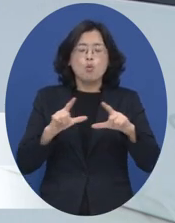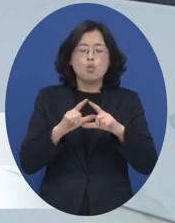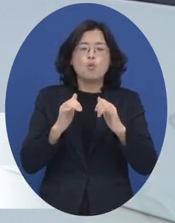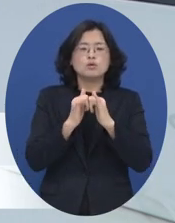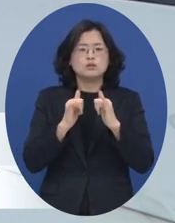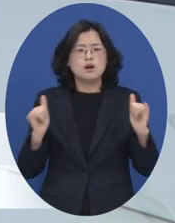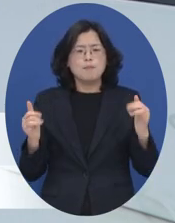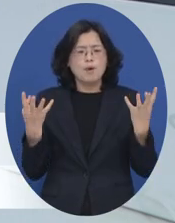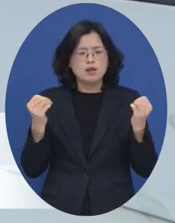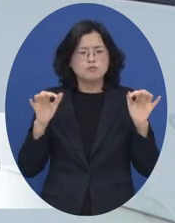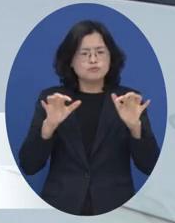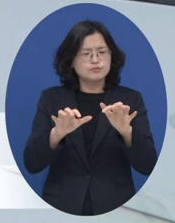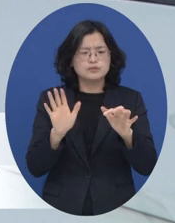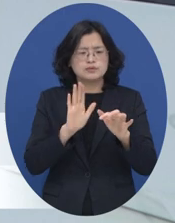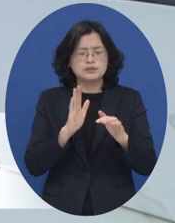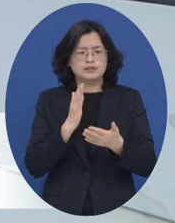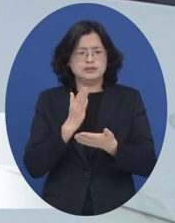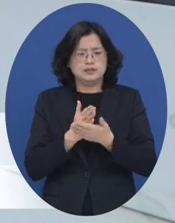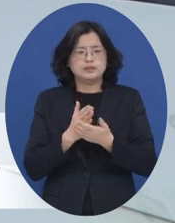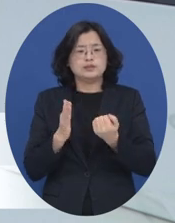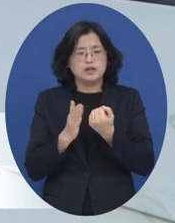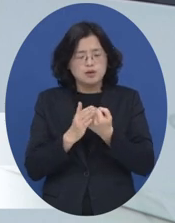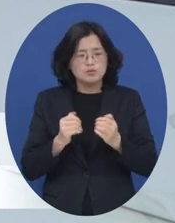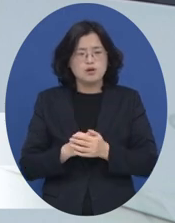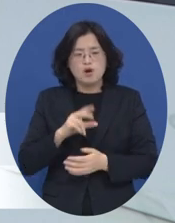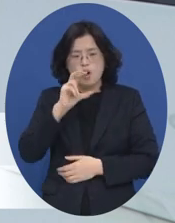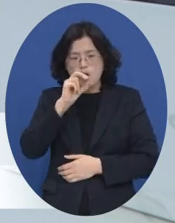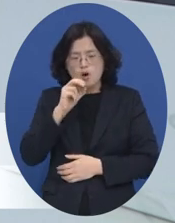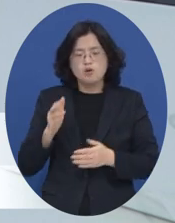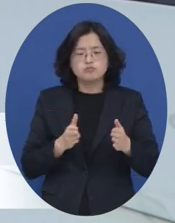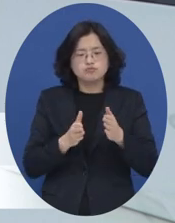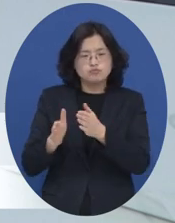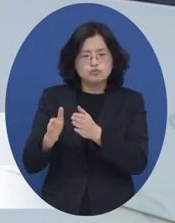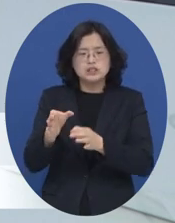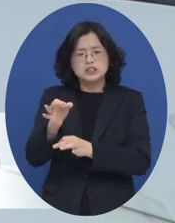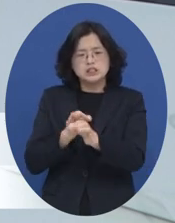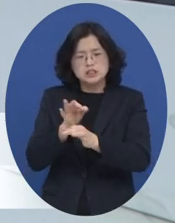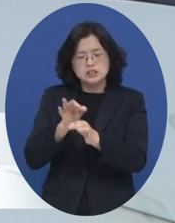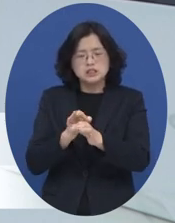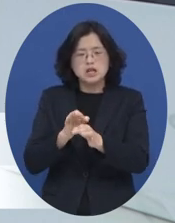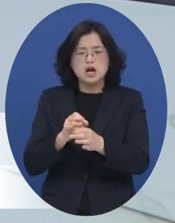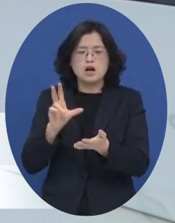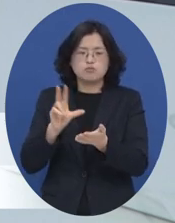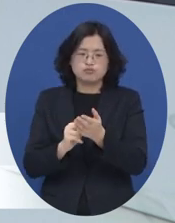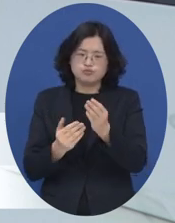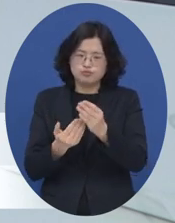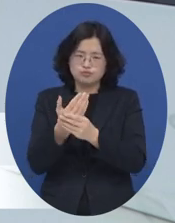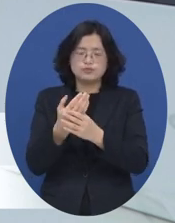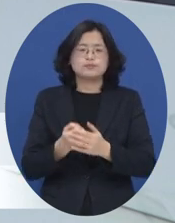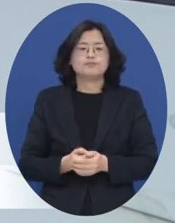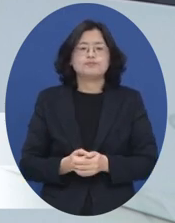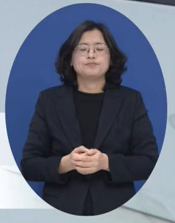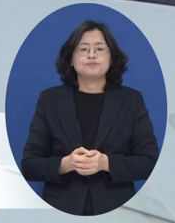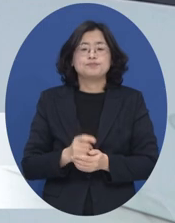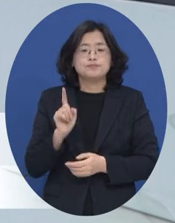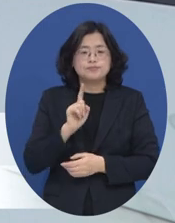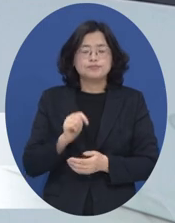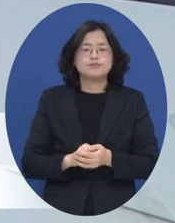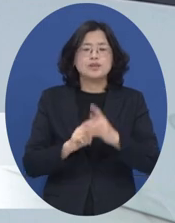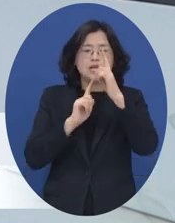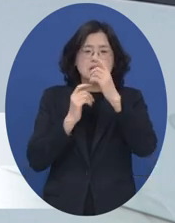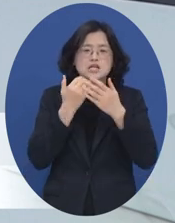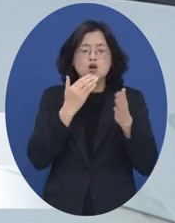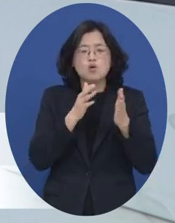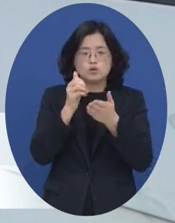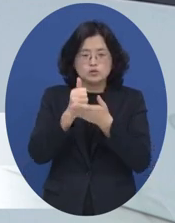곳을 기피하면서 전통시장 골목 상권은 직격탄을 맞았습니다. 이재명 경기도지사가 전통시장을